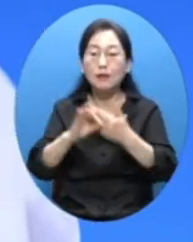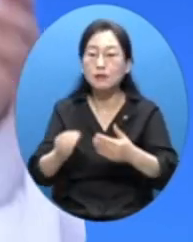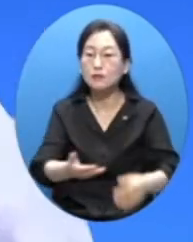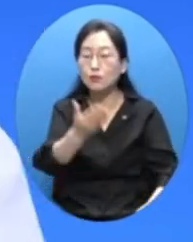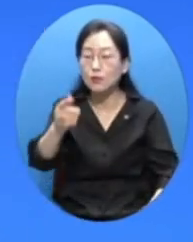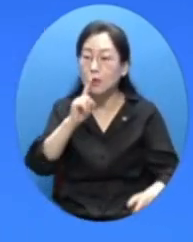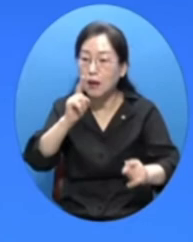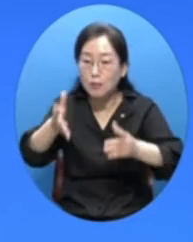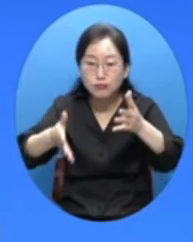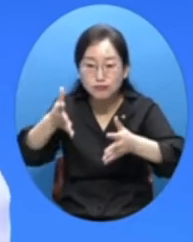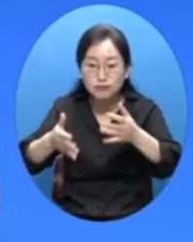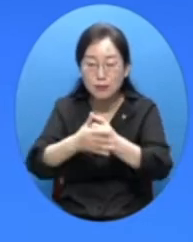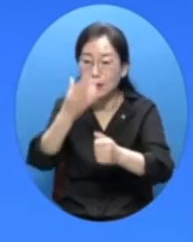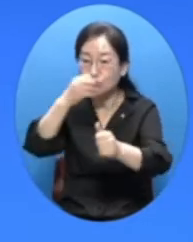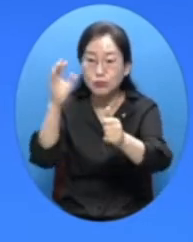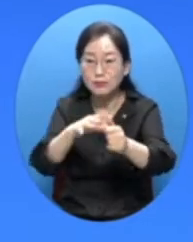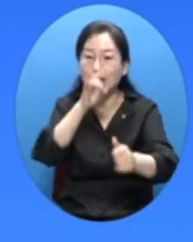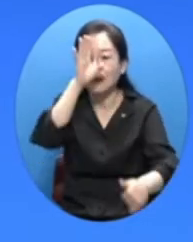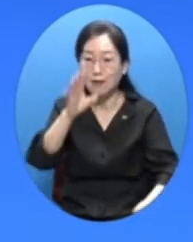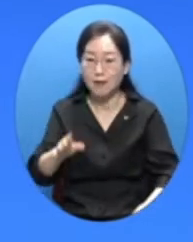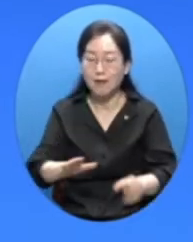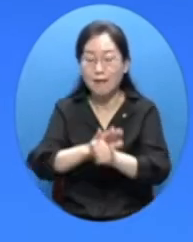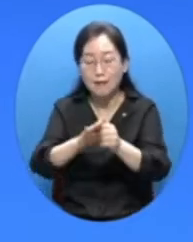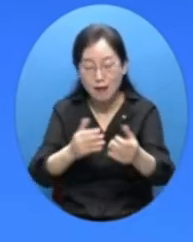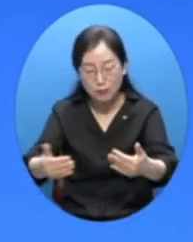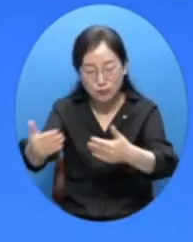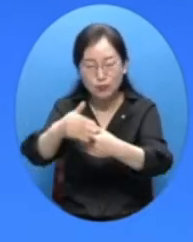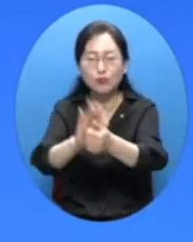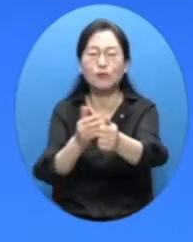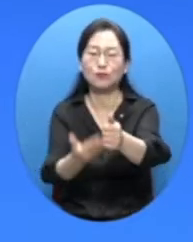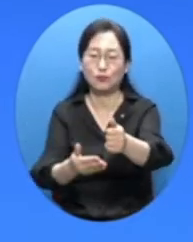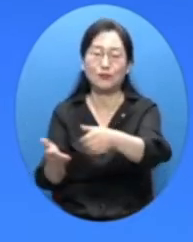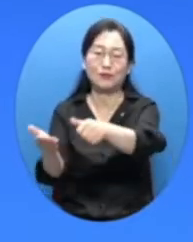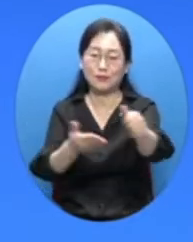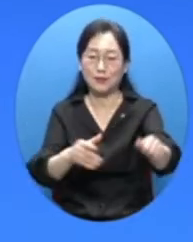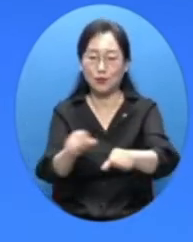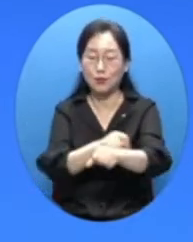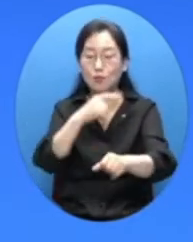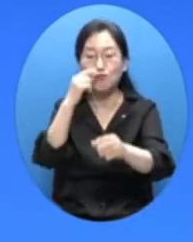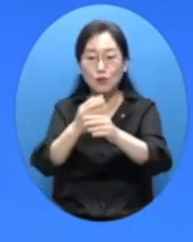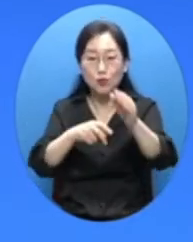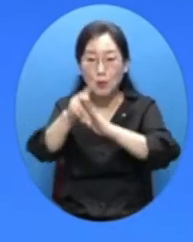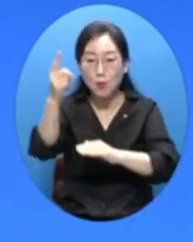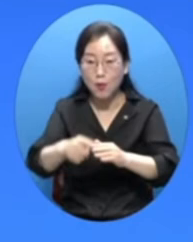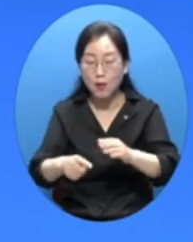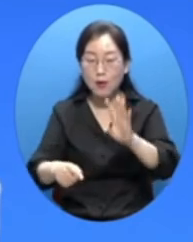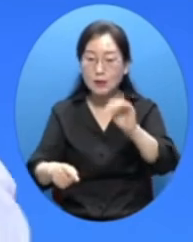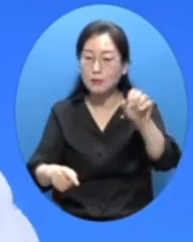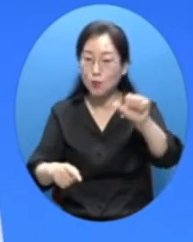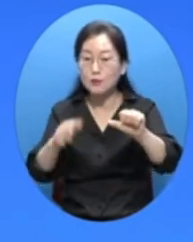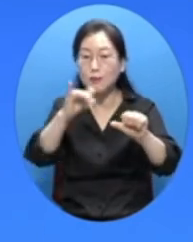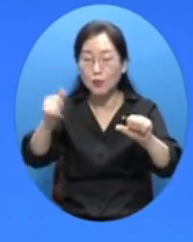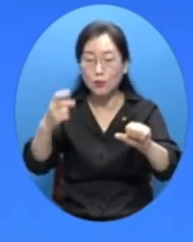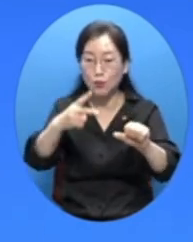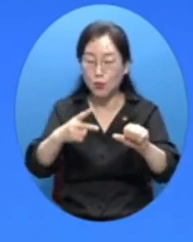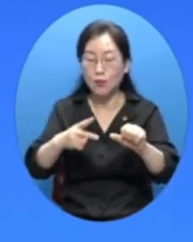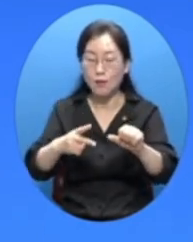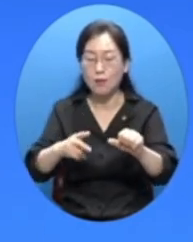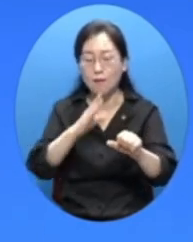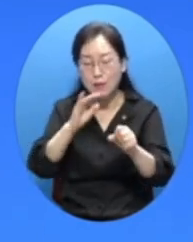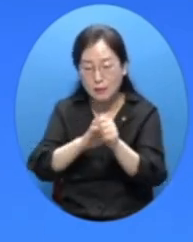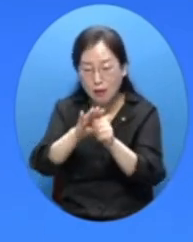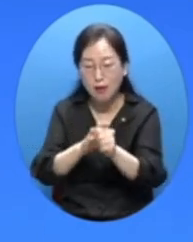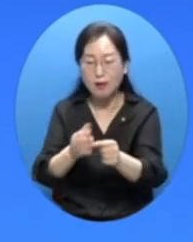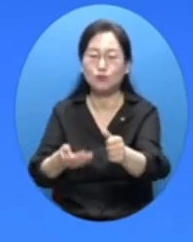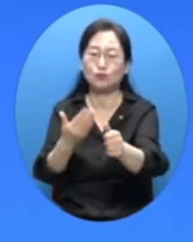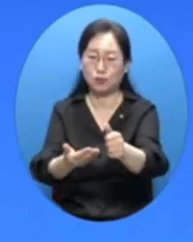어눌하다고 무시하면 안 됩니다. 그분들을 사랑으로 품어야 되는 것입니다. 특별히 북한에서 탈북해서 내려온 3만 5천 명 탈북인들을 정말 사랑으로